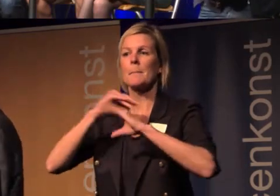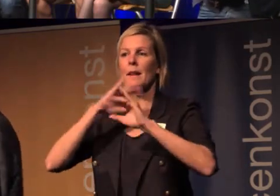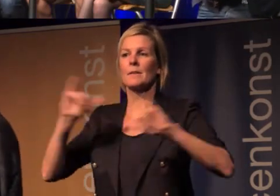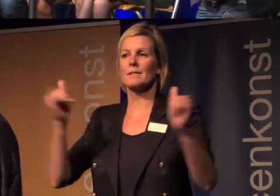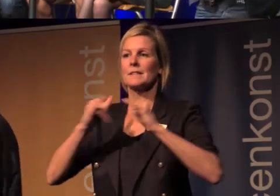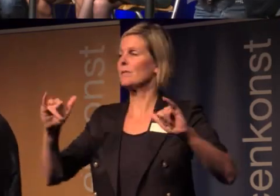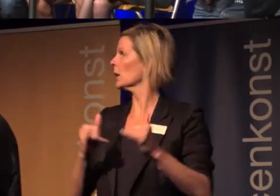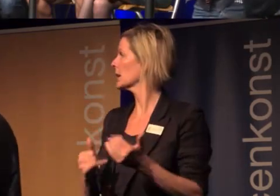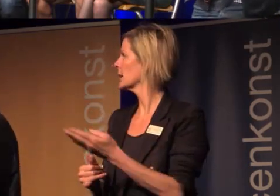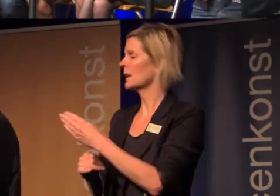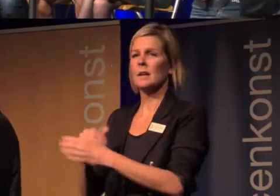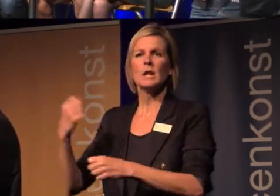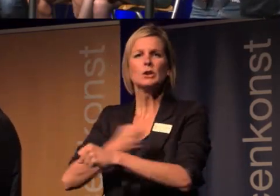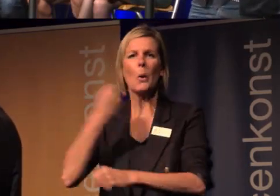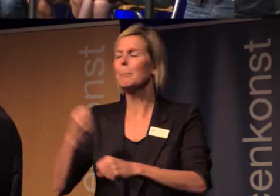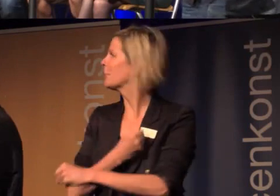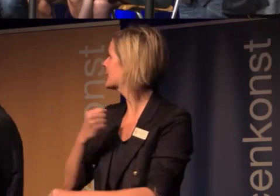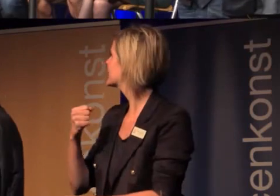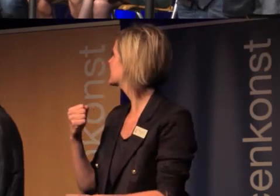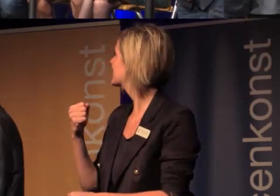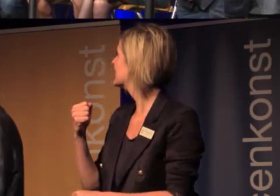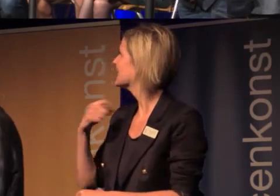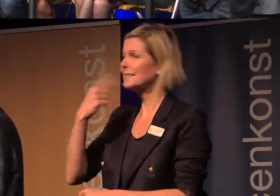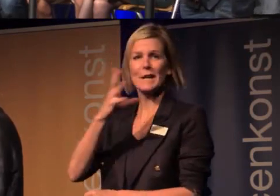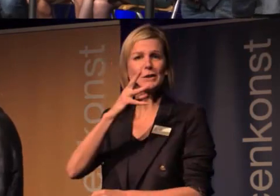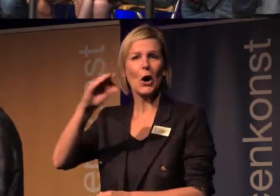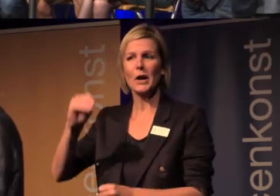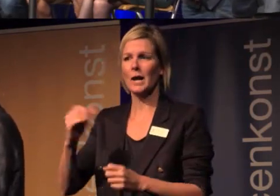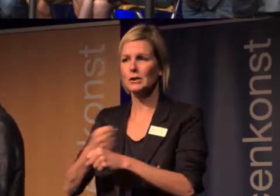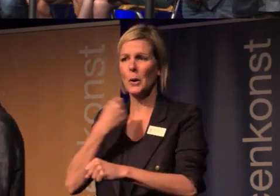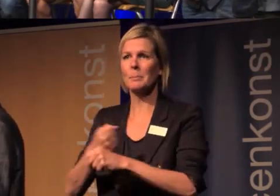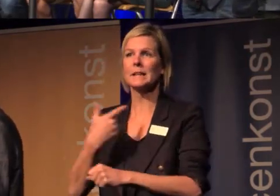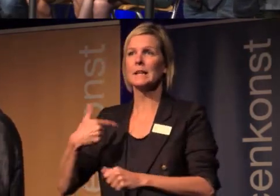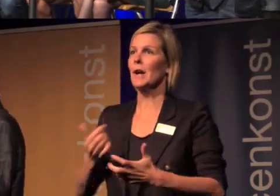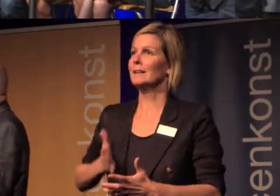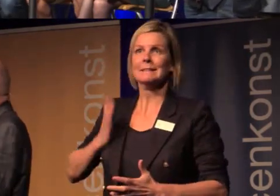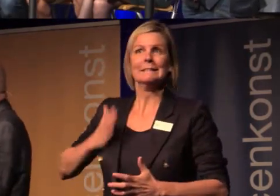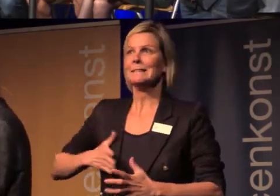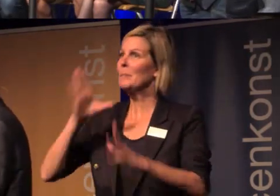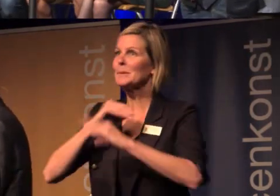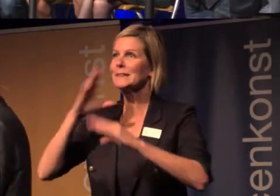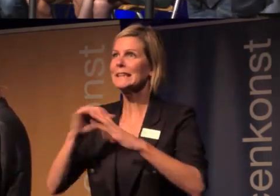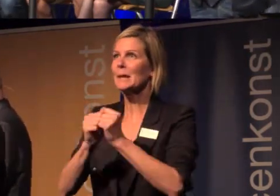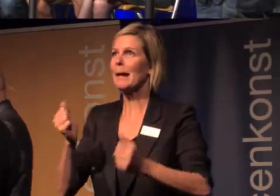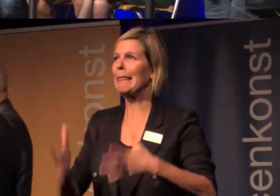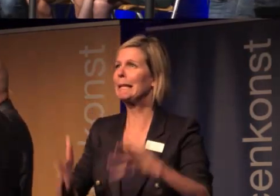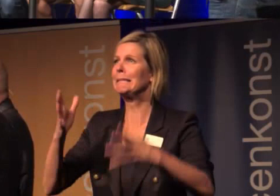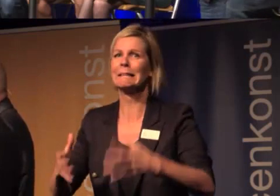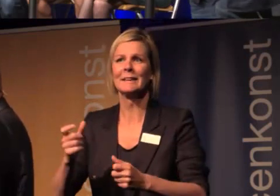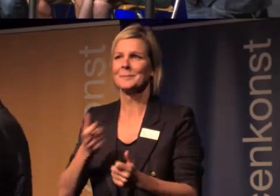Nej, men det blir ju jättejobbigt. Ja, det är meningen. Alltså, jag tycker ju om det är inte...